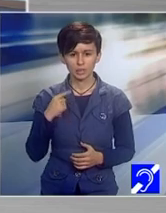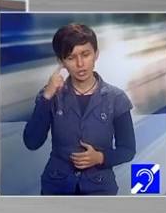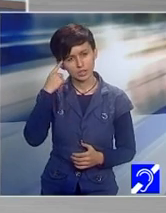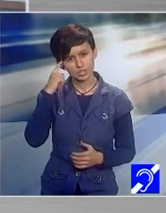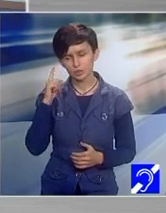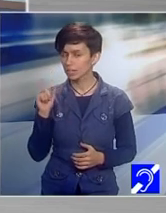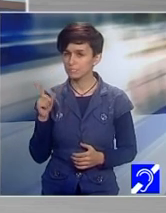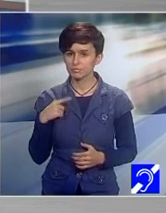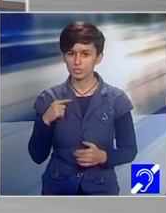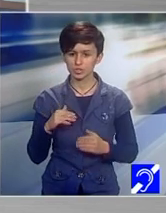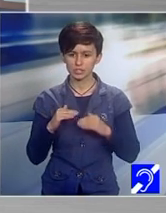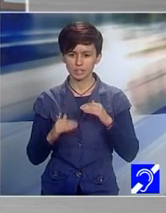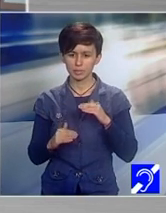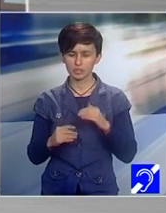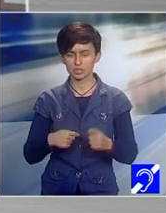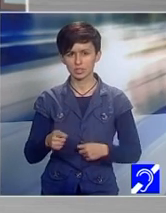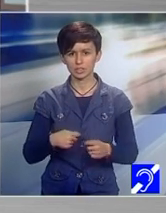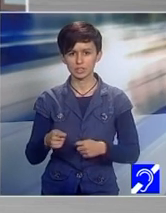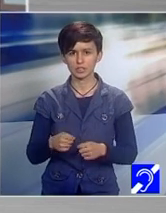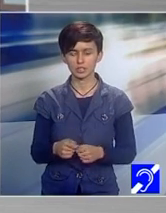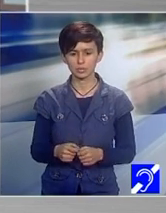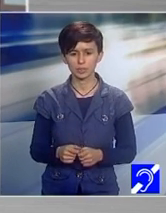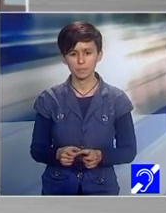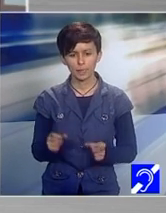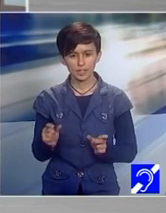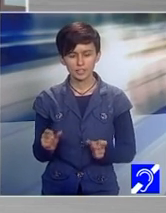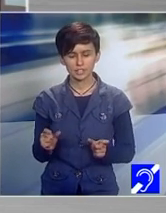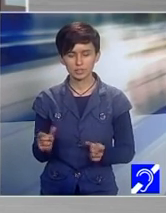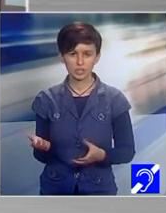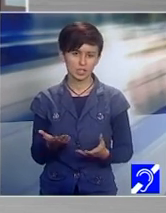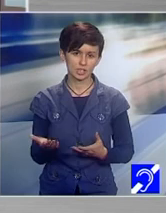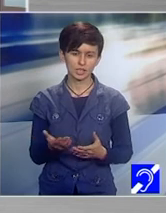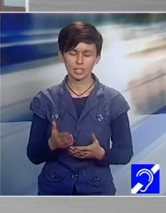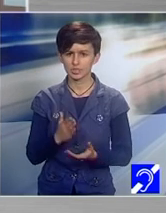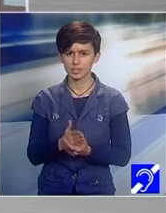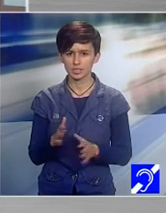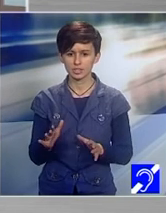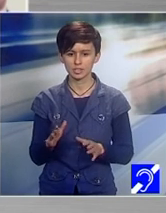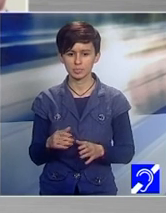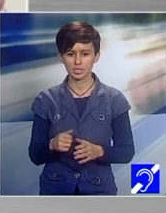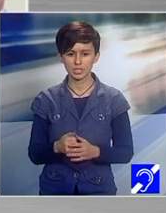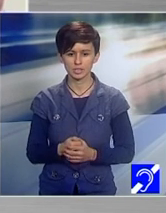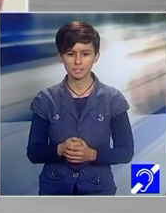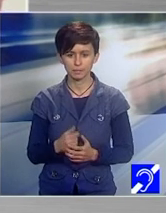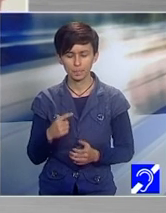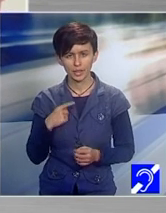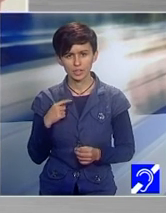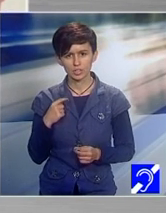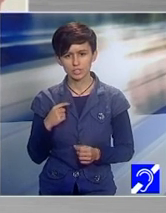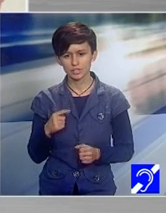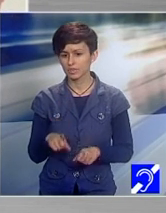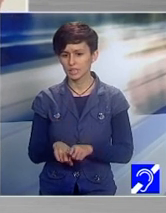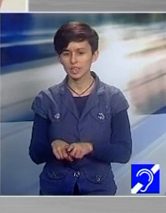prejos decât târgul de securitate care de-abia s-a încheiat la Essen. Va fi mai condensat,